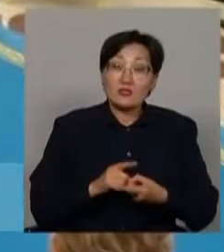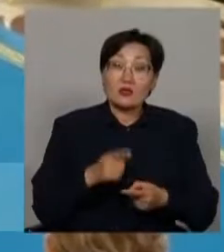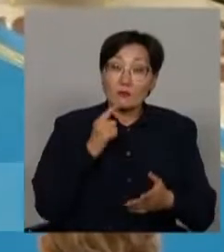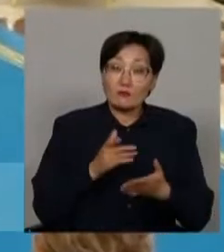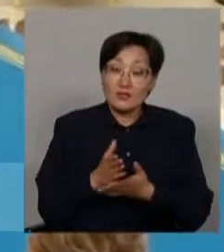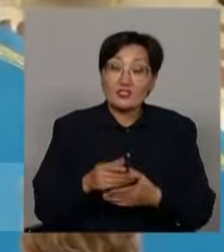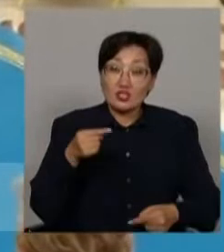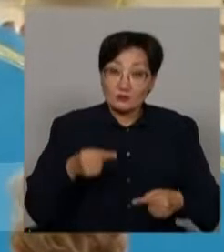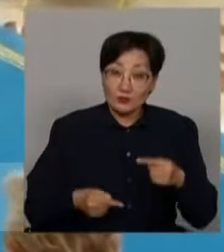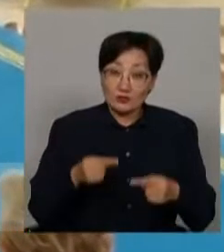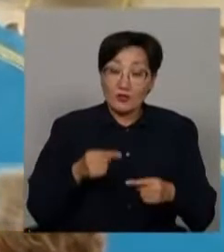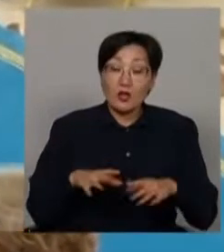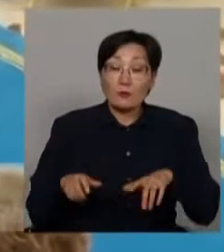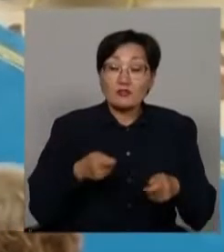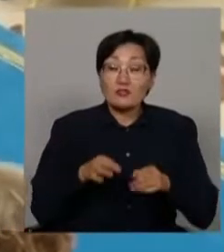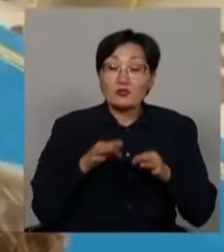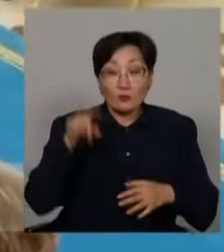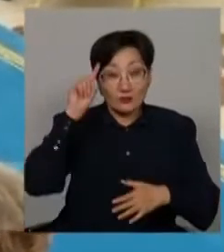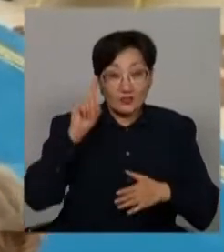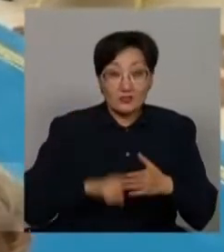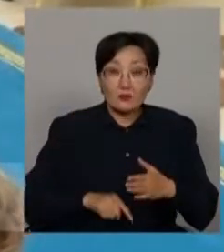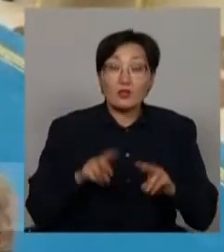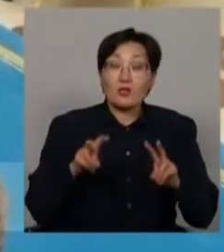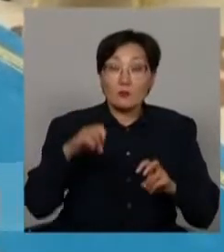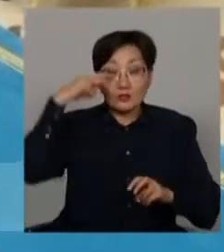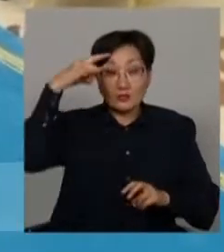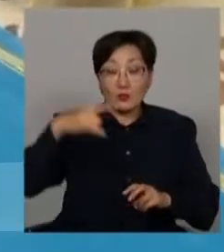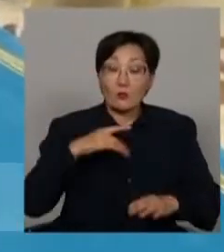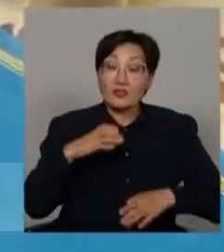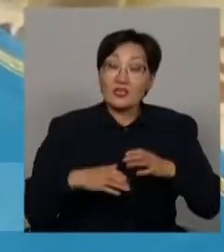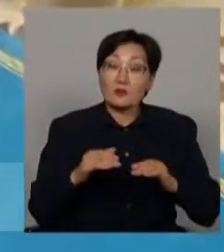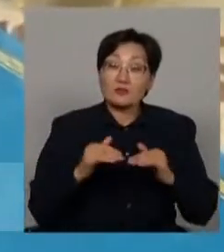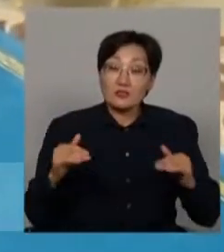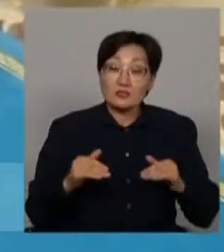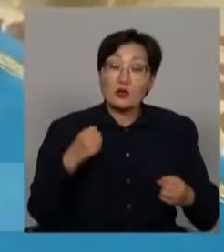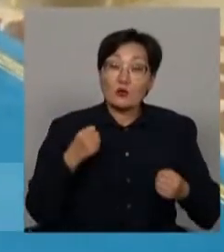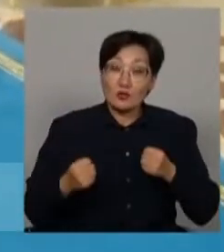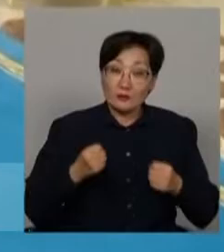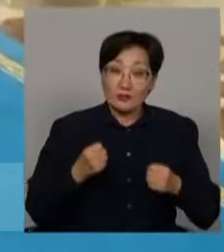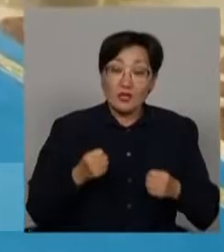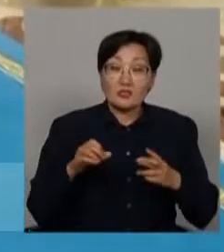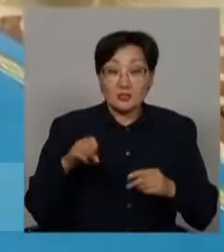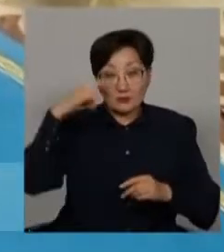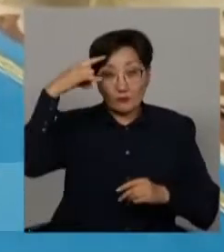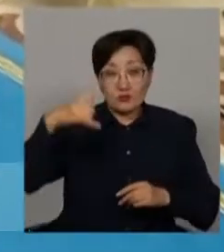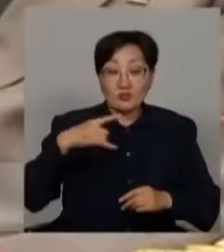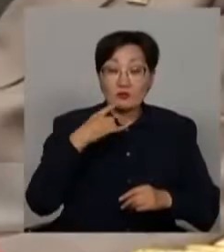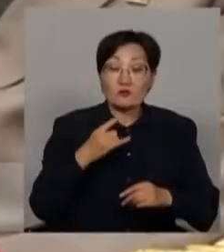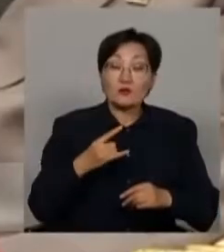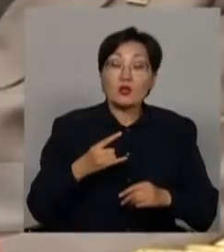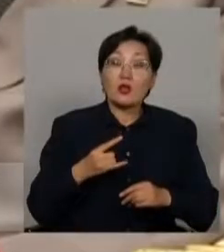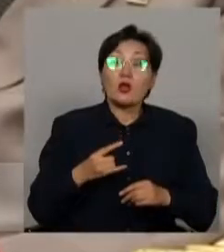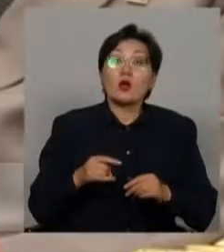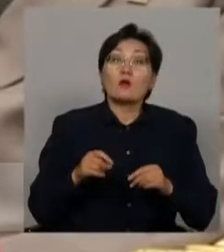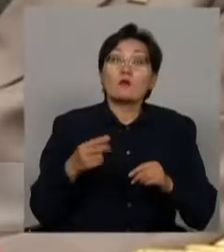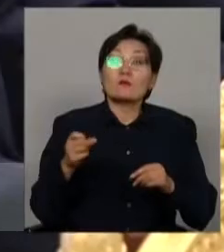политический инструмент. Президент также уверен, что статус Казахстана на международной арене укрепляется, а казахстанскому бирюзовому